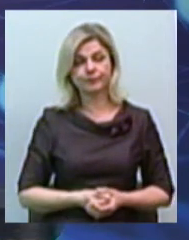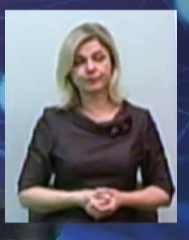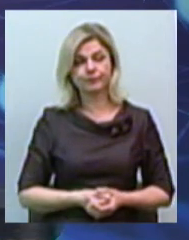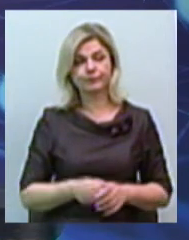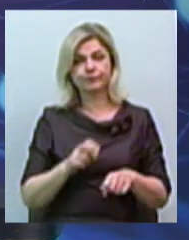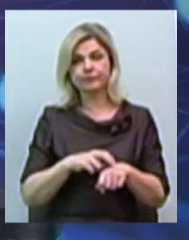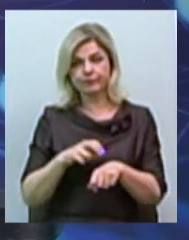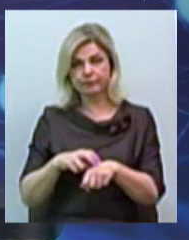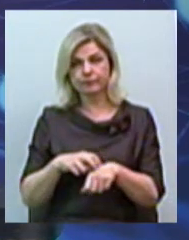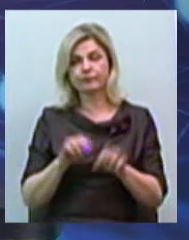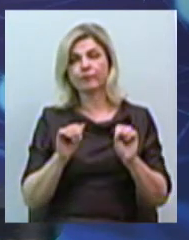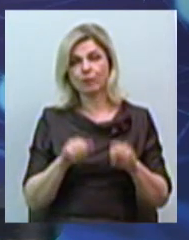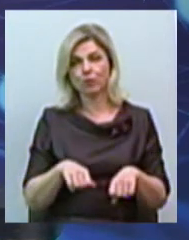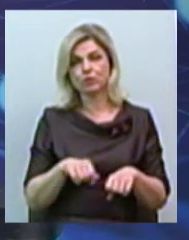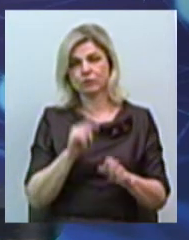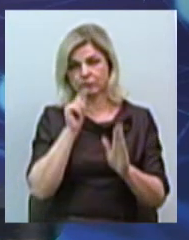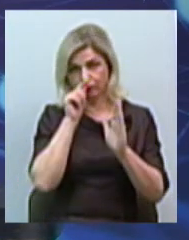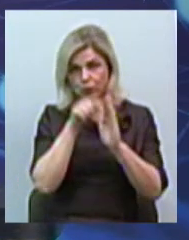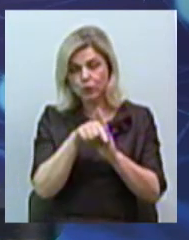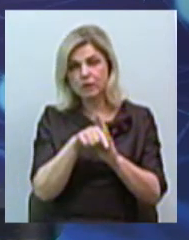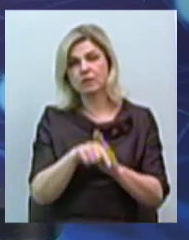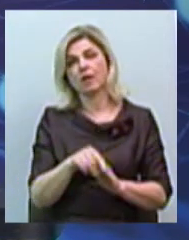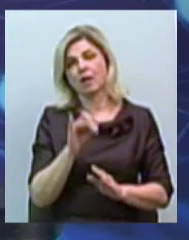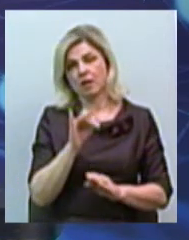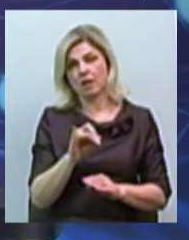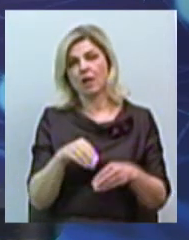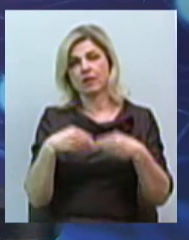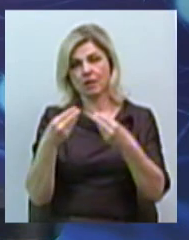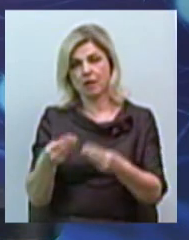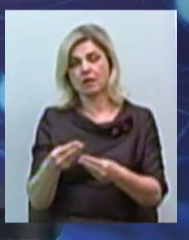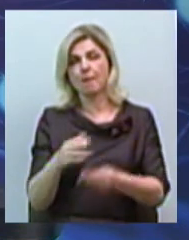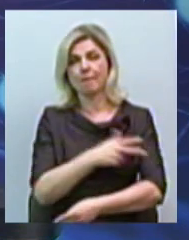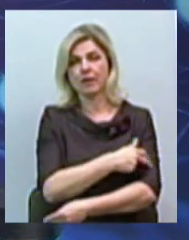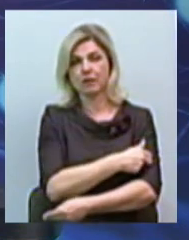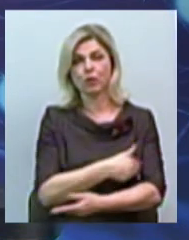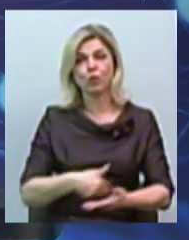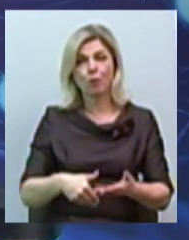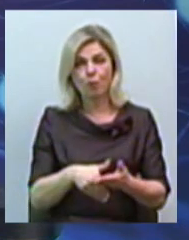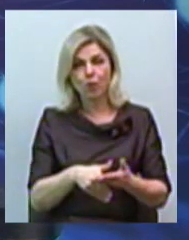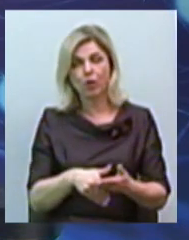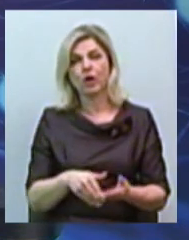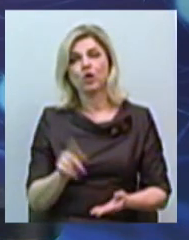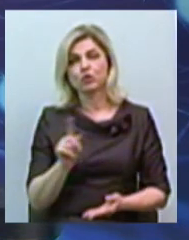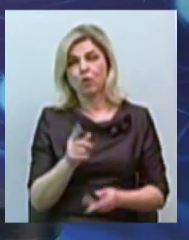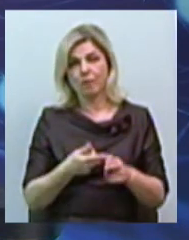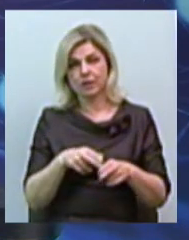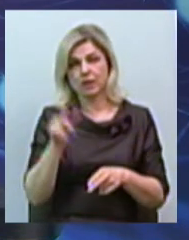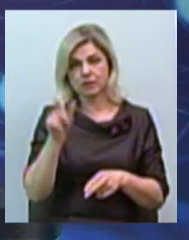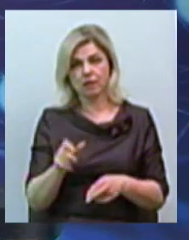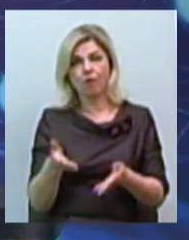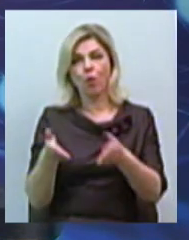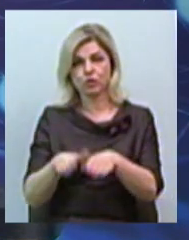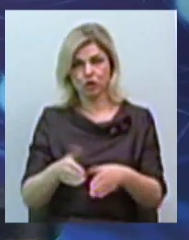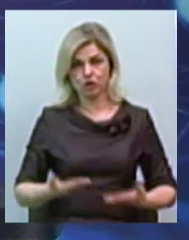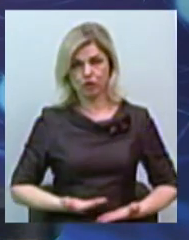лікарі можуть втрутитися і надати медичну допомогу, щоб ця людина залишилася